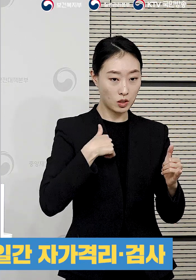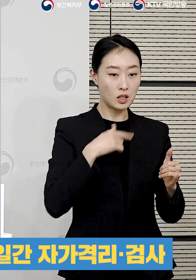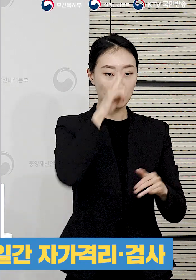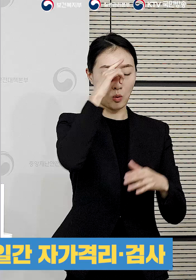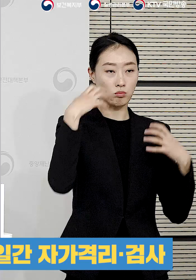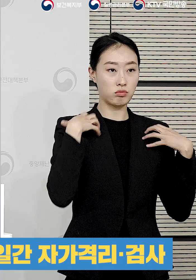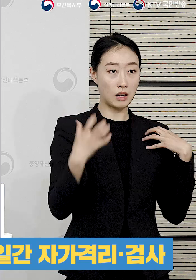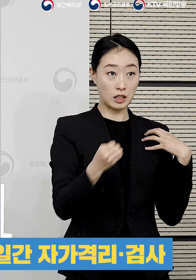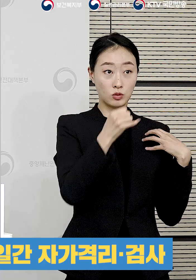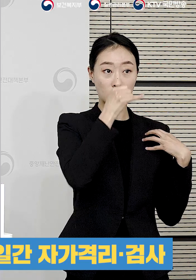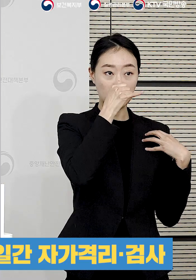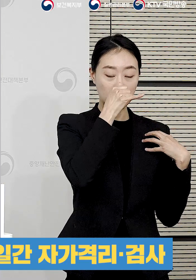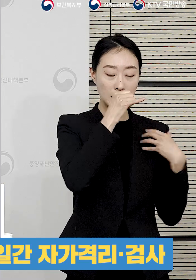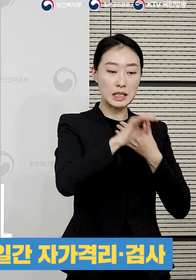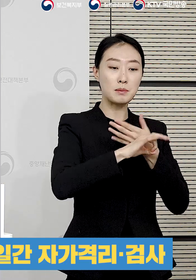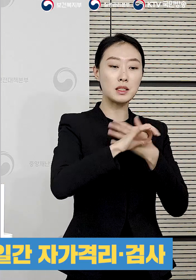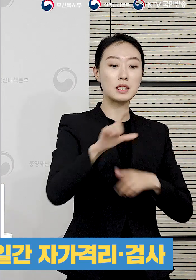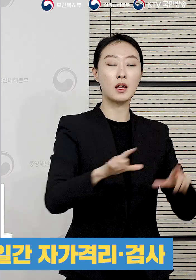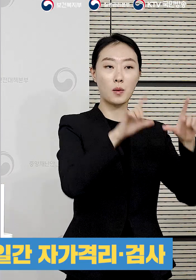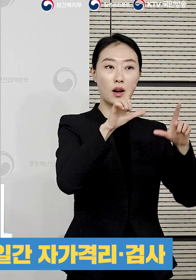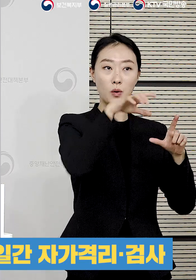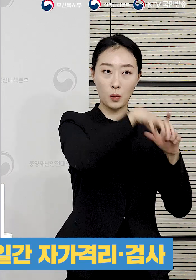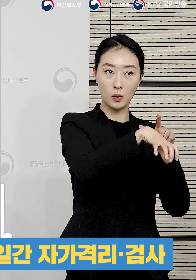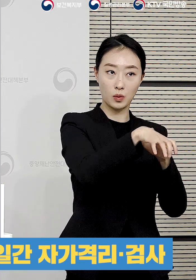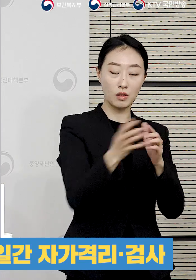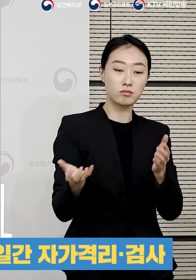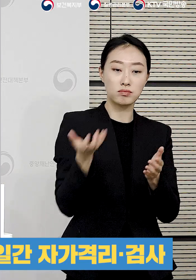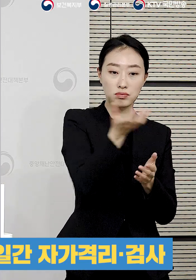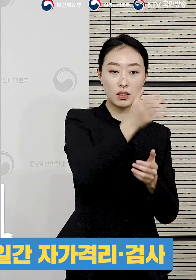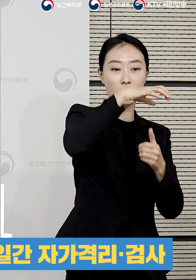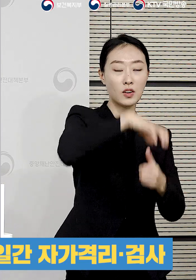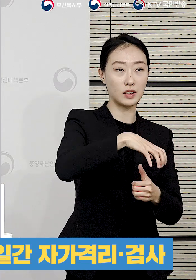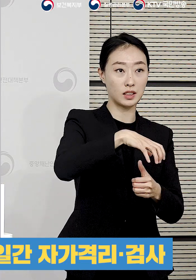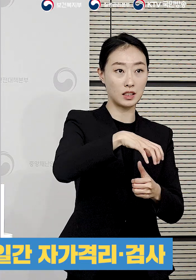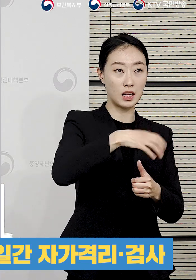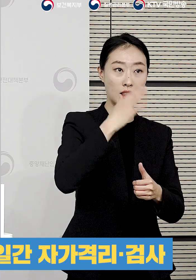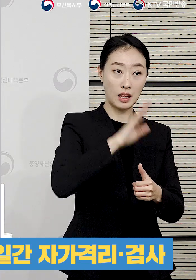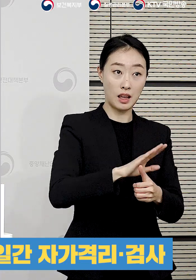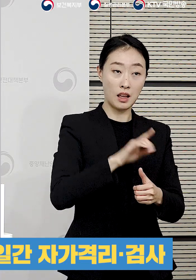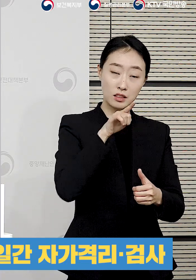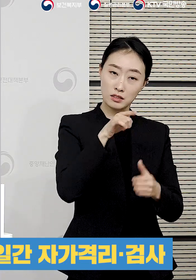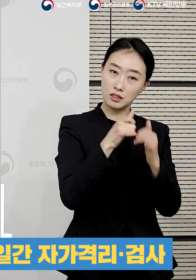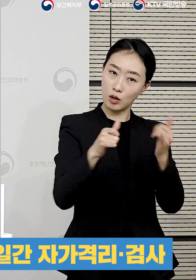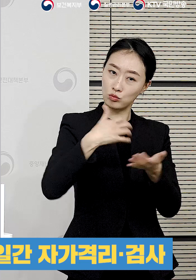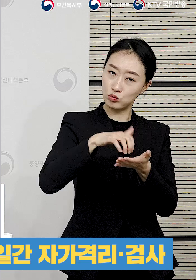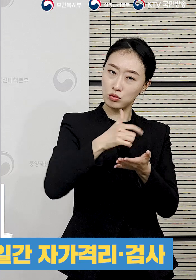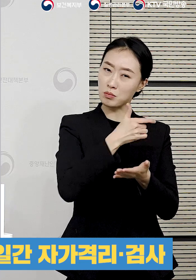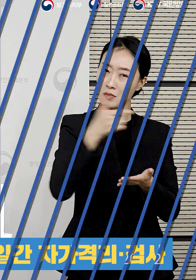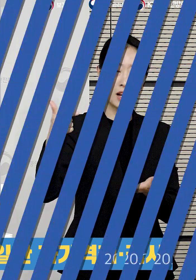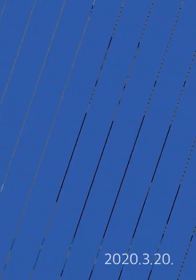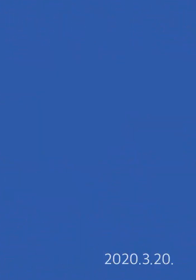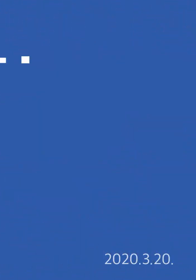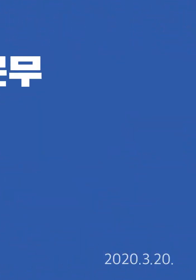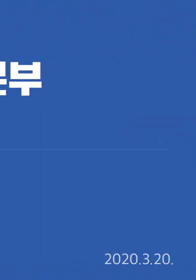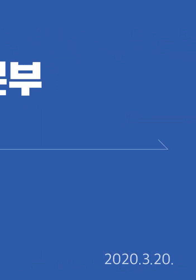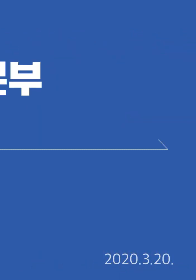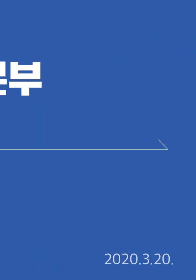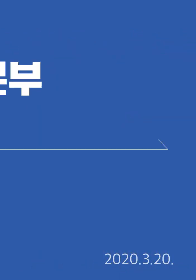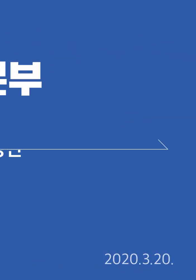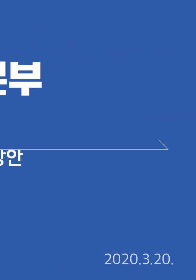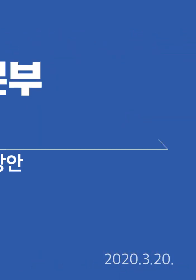시도가 가지고 있는 임시생활시설에서 14일간 격리를 시키겠다는 겁니다. 근데 그 경우의 수가 그렇게 크지는 않을 거라고 생각이 듭니다.